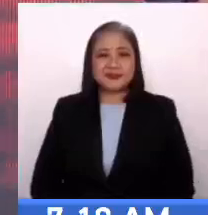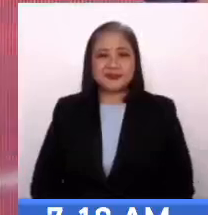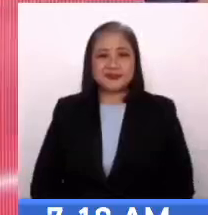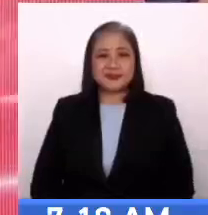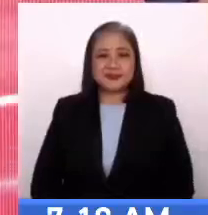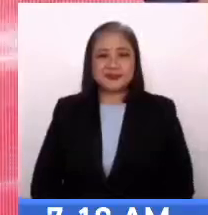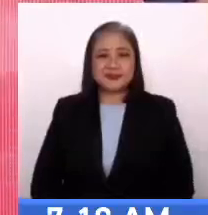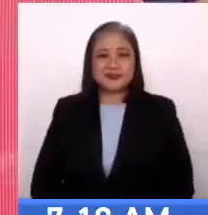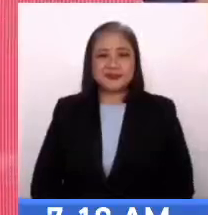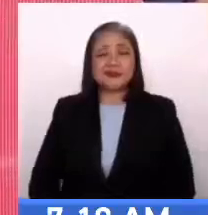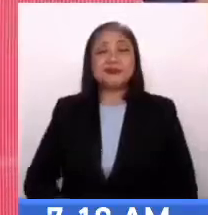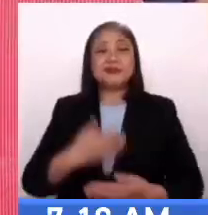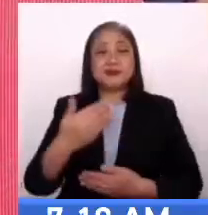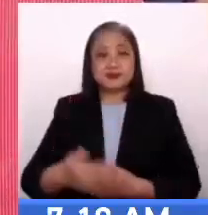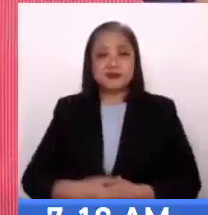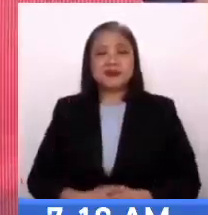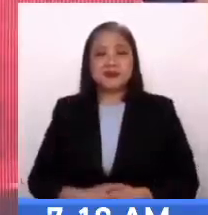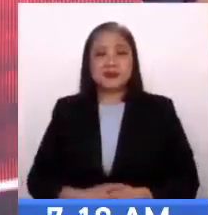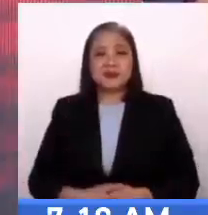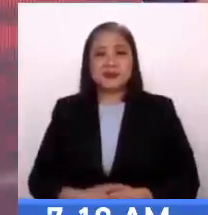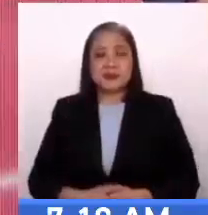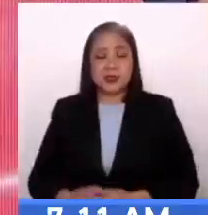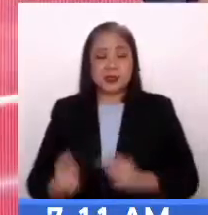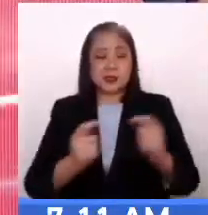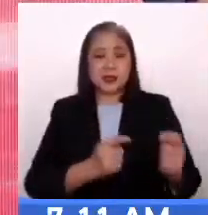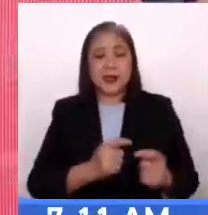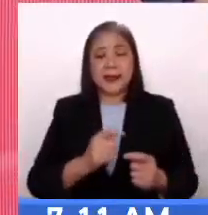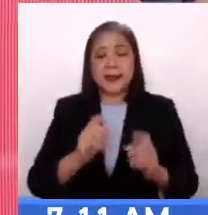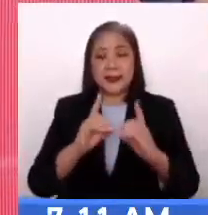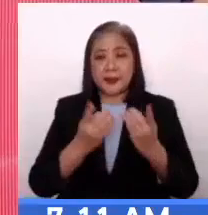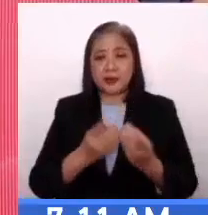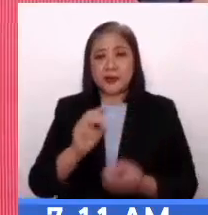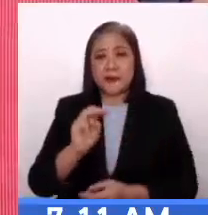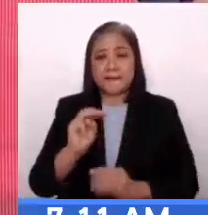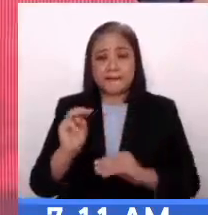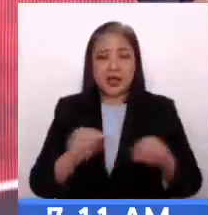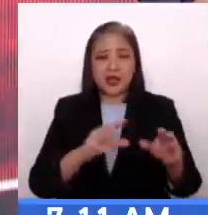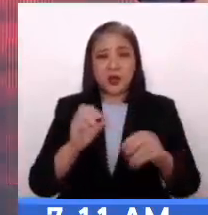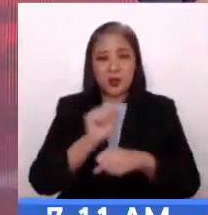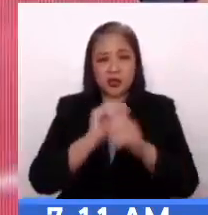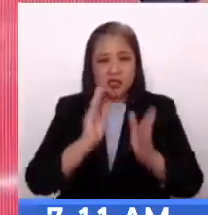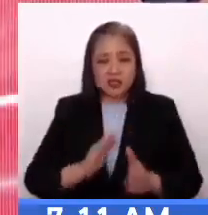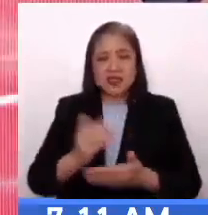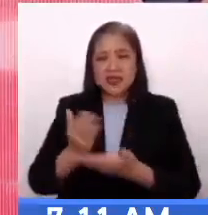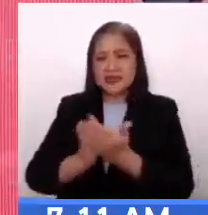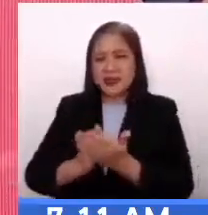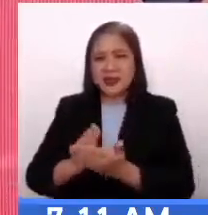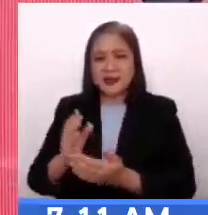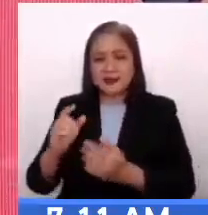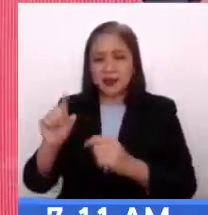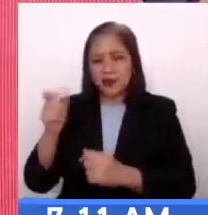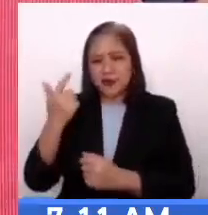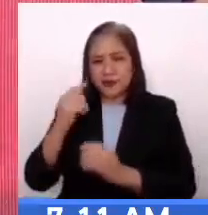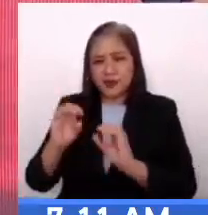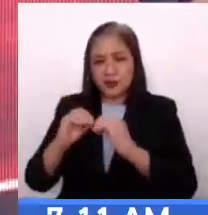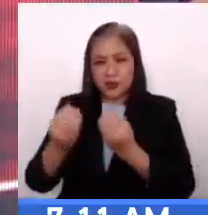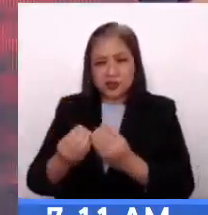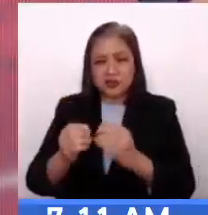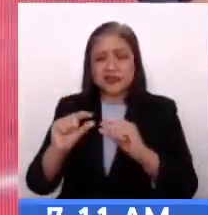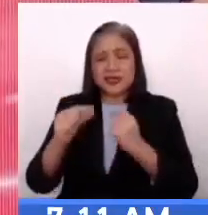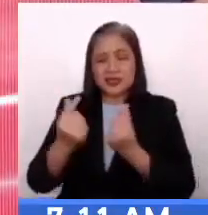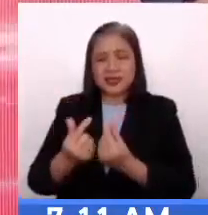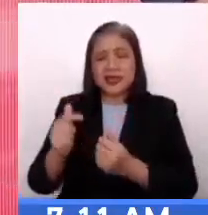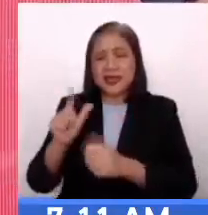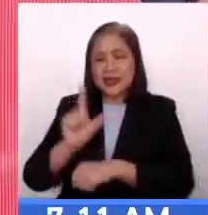Inilipat na sa Department of Migrant Workers ang ilang agency ng Department of Labor and Employment at lahat ng Philippine Overseas Labor Offices.